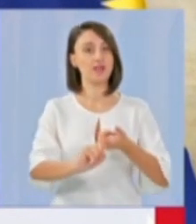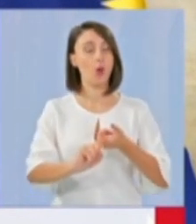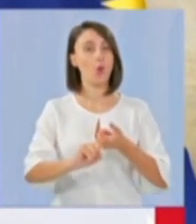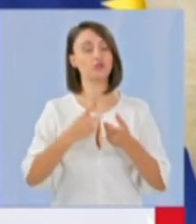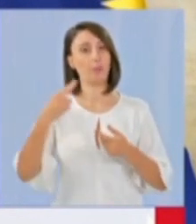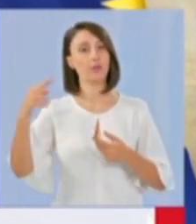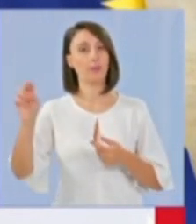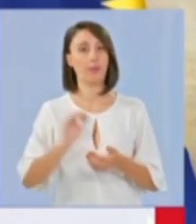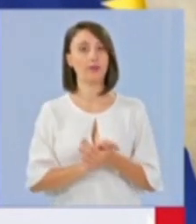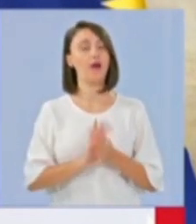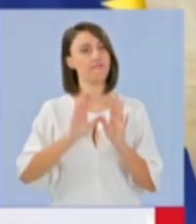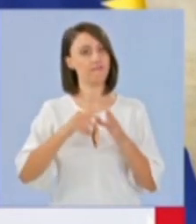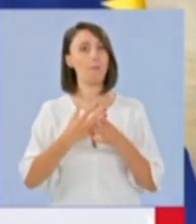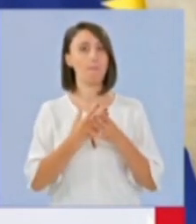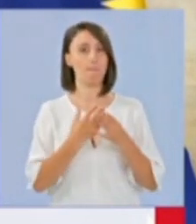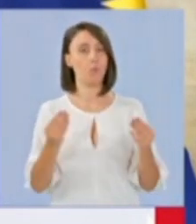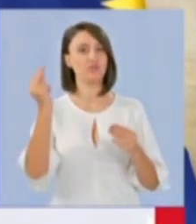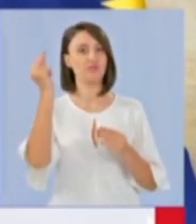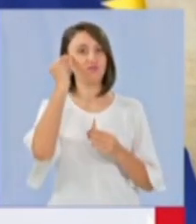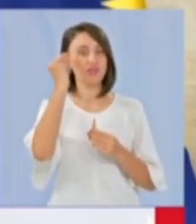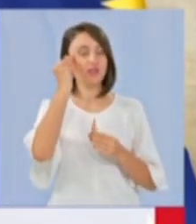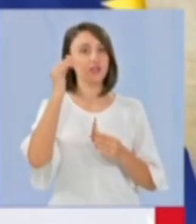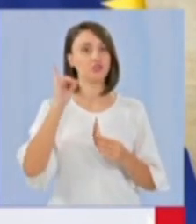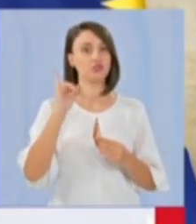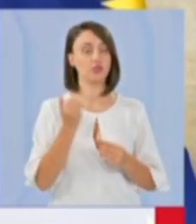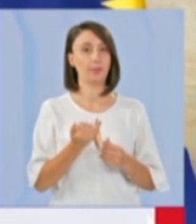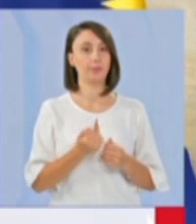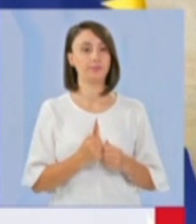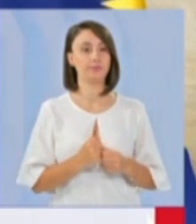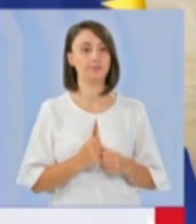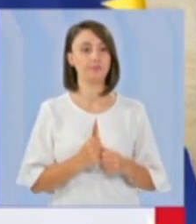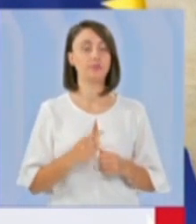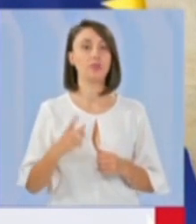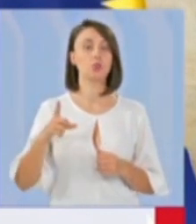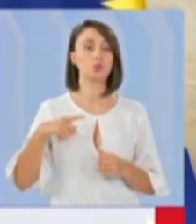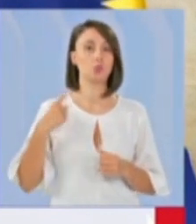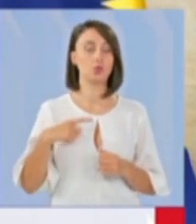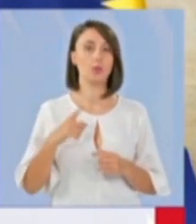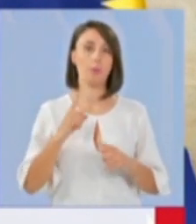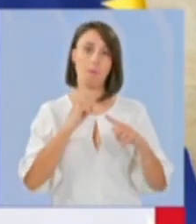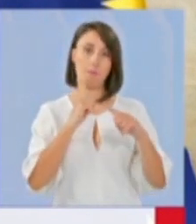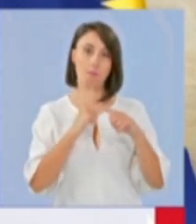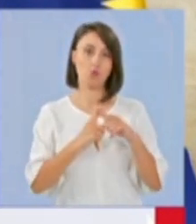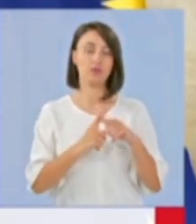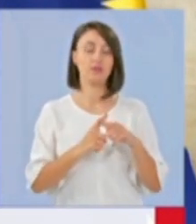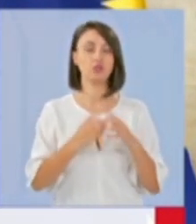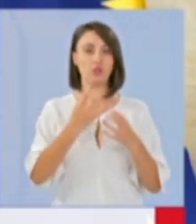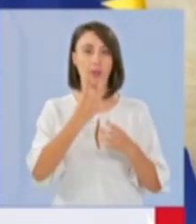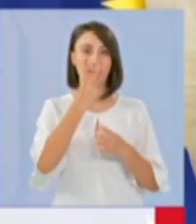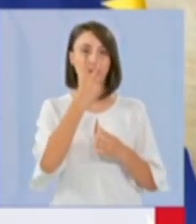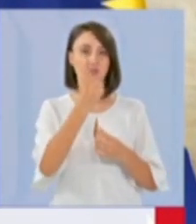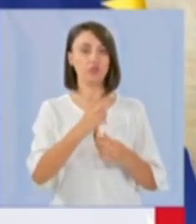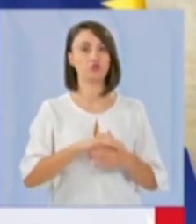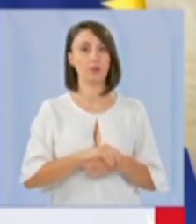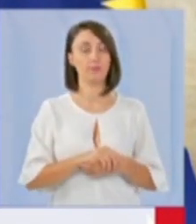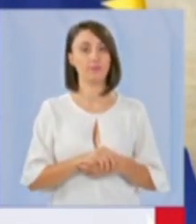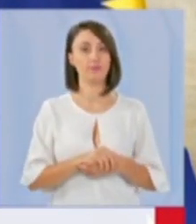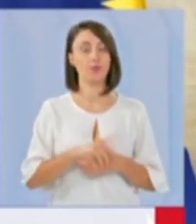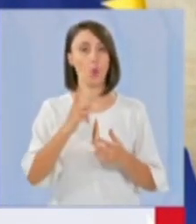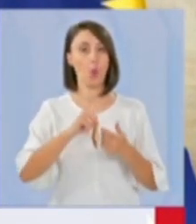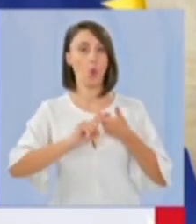și așa mai departe. Avem foarte mult de învățat și sunt optimist în ce privește